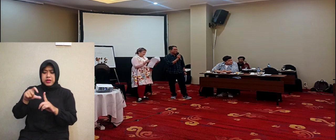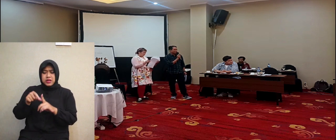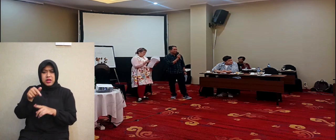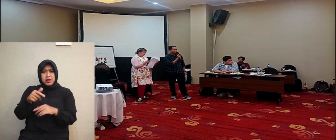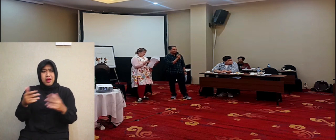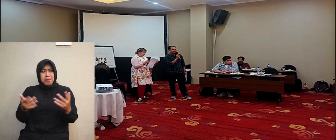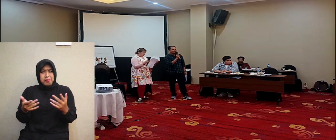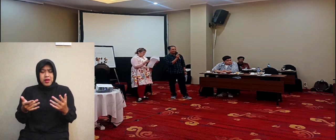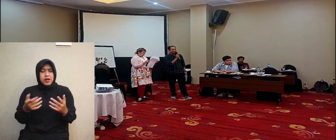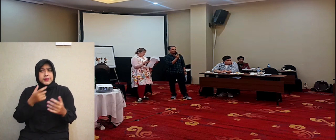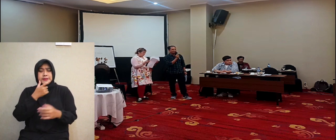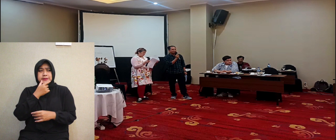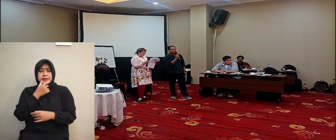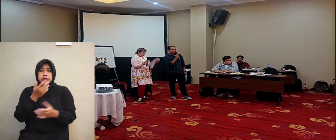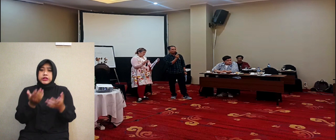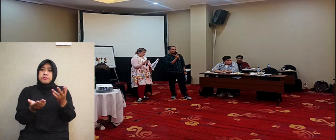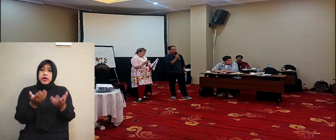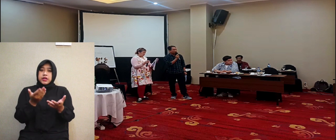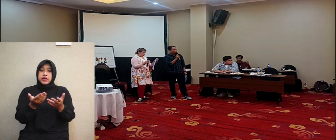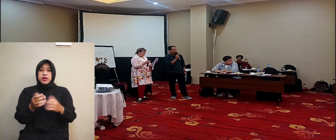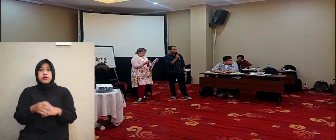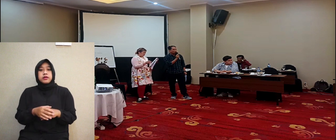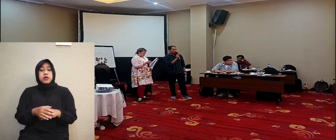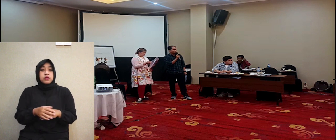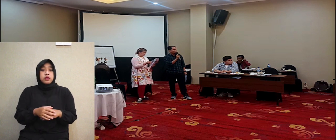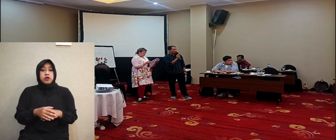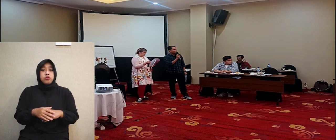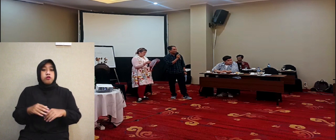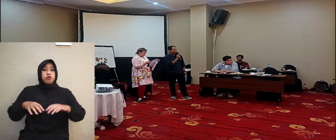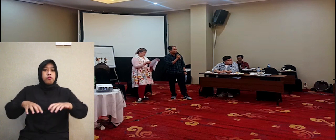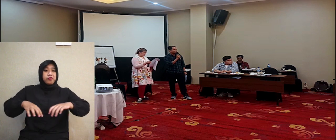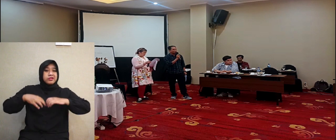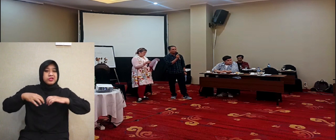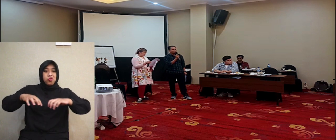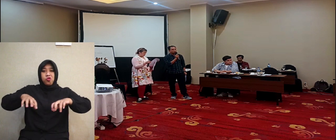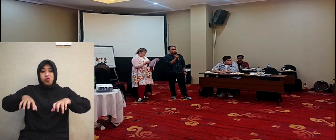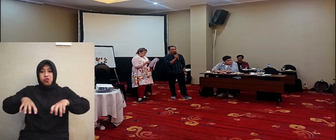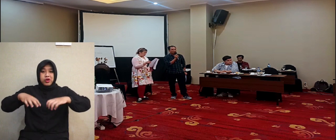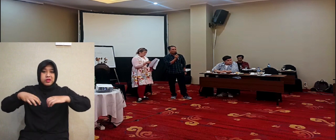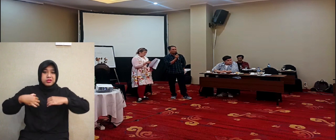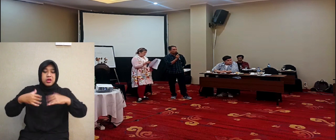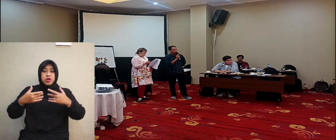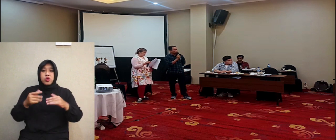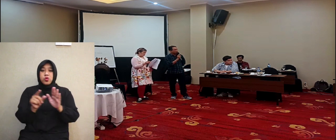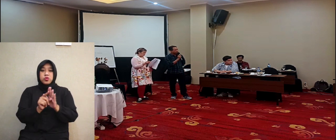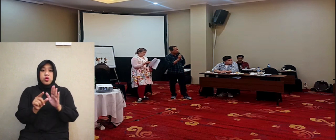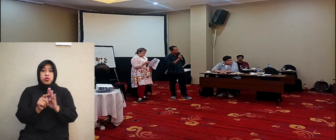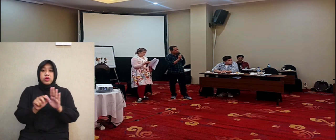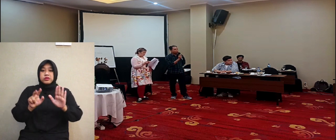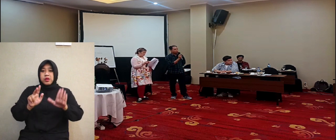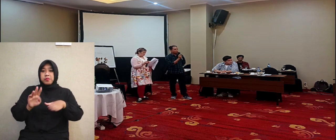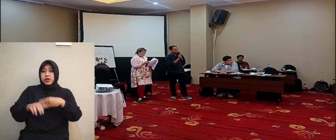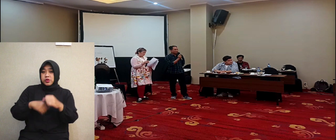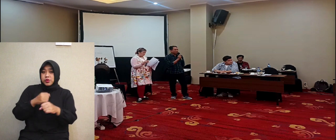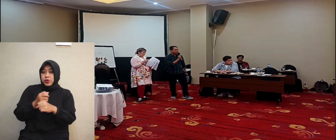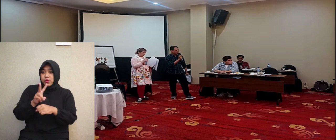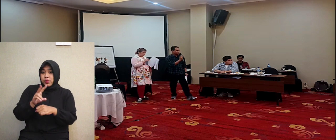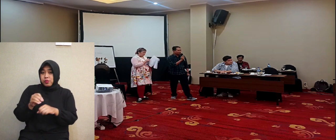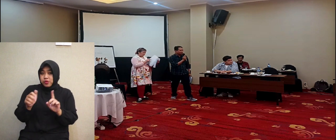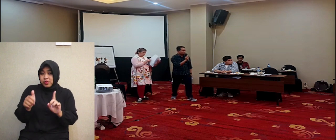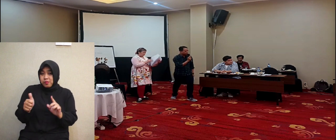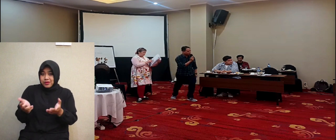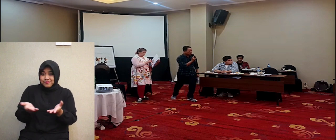dibandingkan dengan covenan atau konversi konveksi yang lain atau undang-undang 8 tahun 2016 silakan